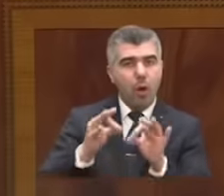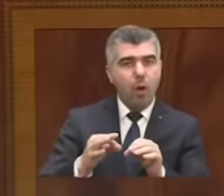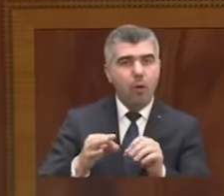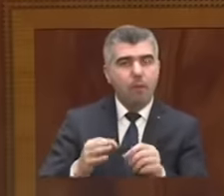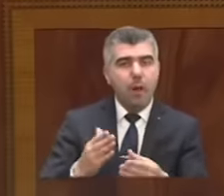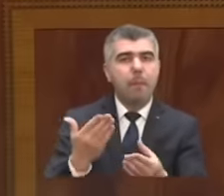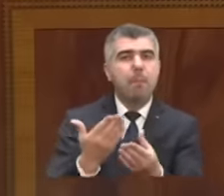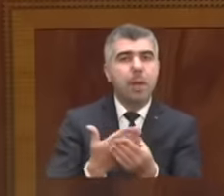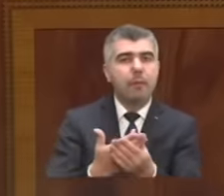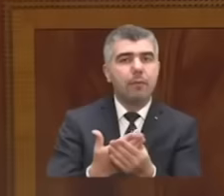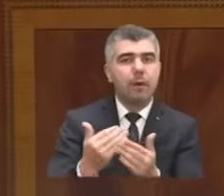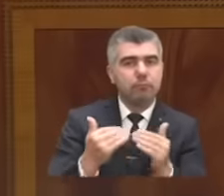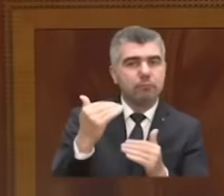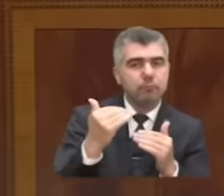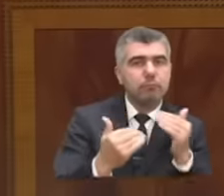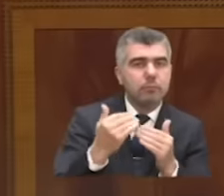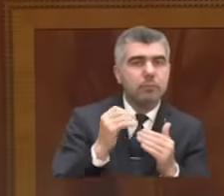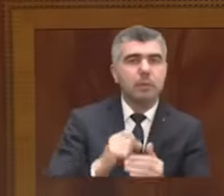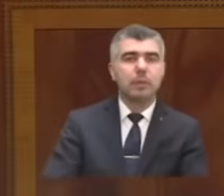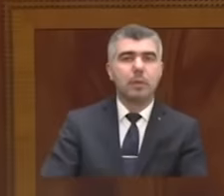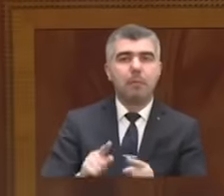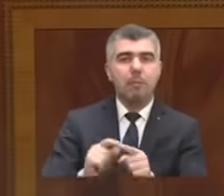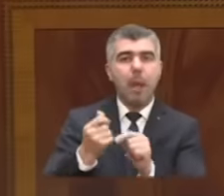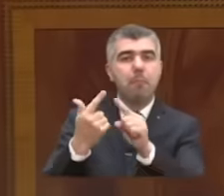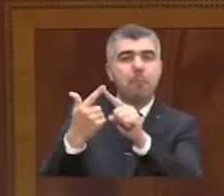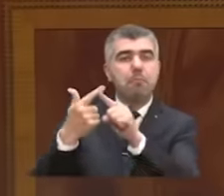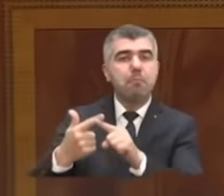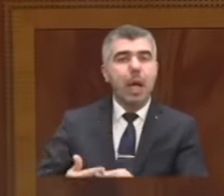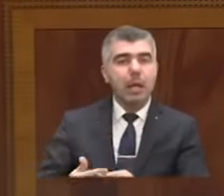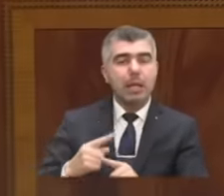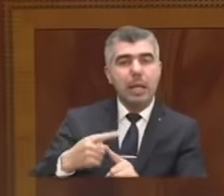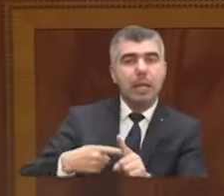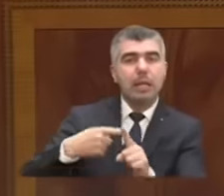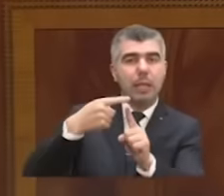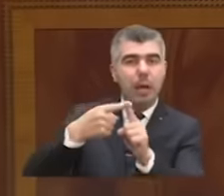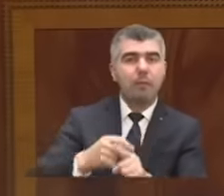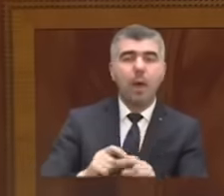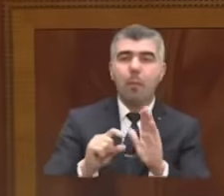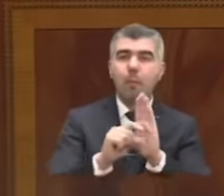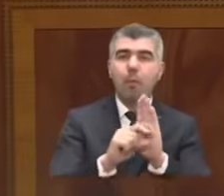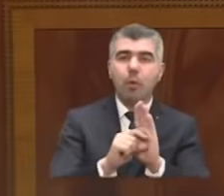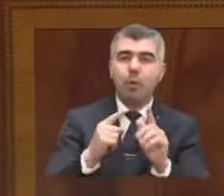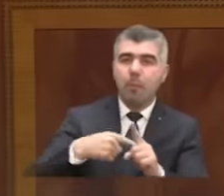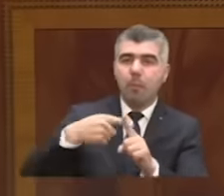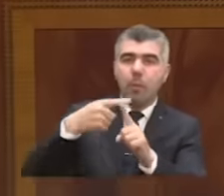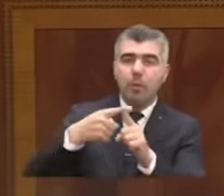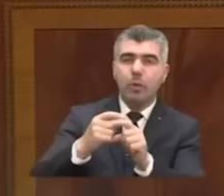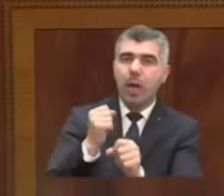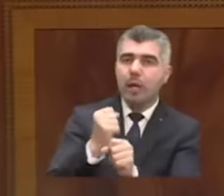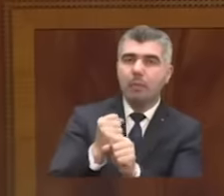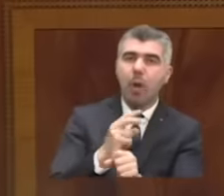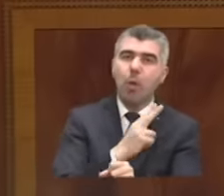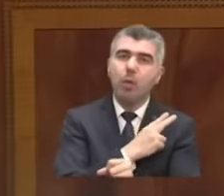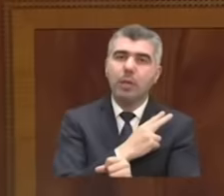خلالها التطرق لمجموعة من الملفات الفئوية التي لها أثر مالي، إضافة إلى